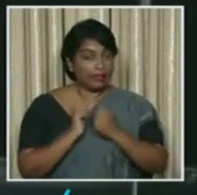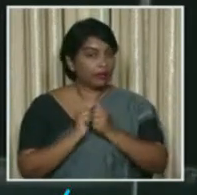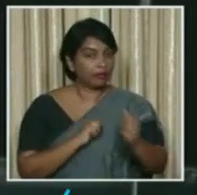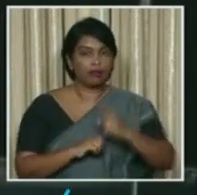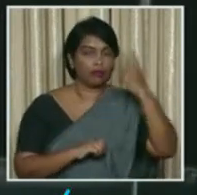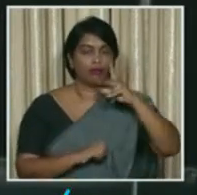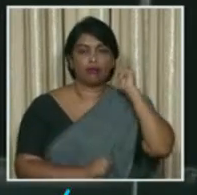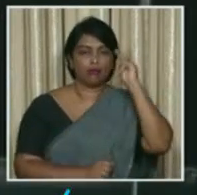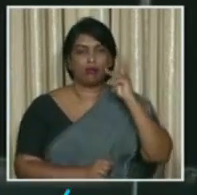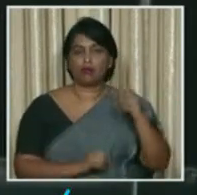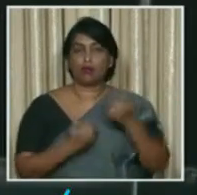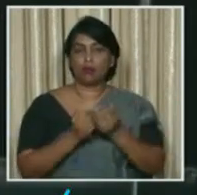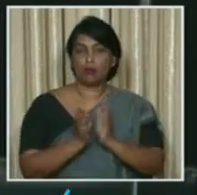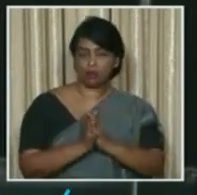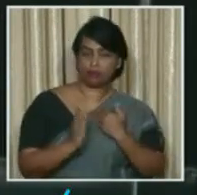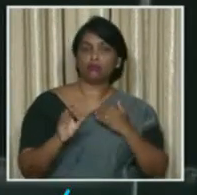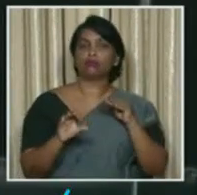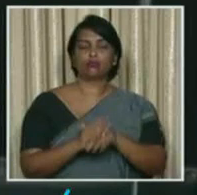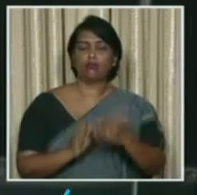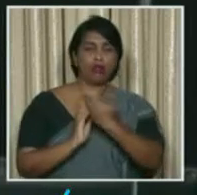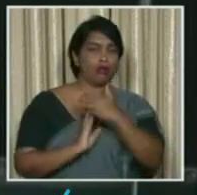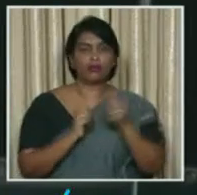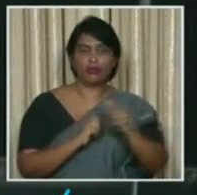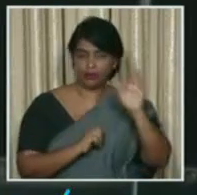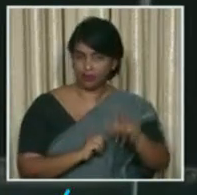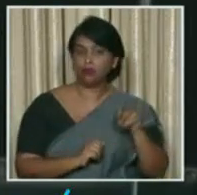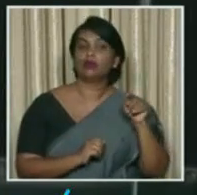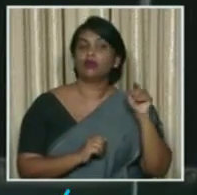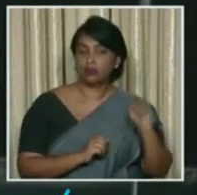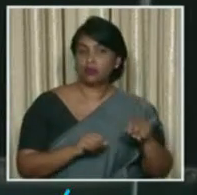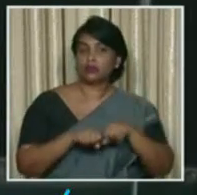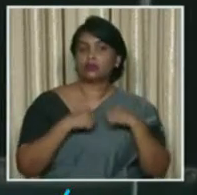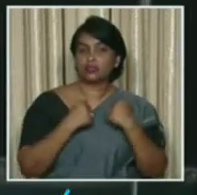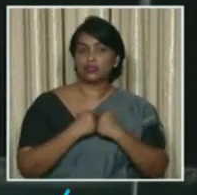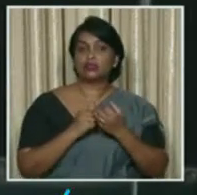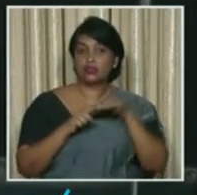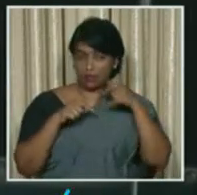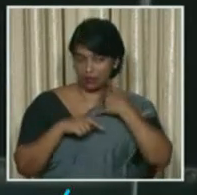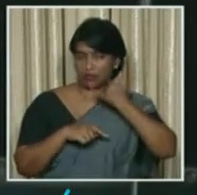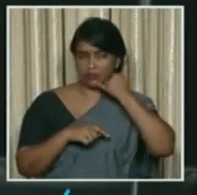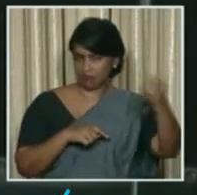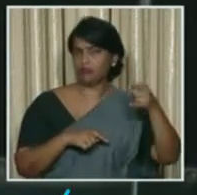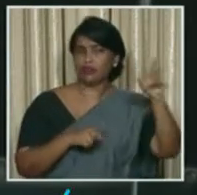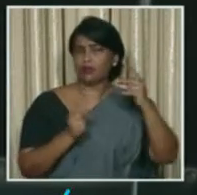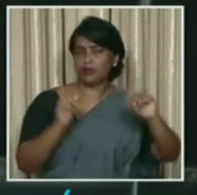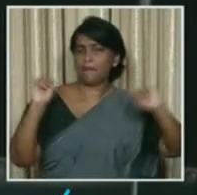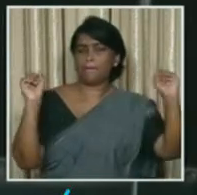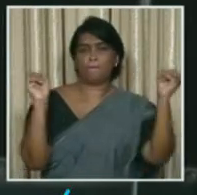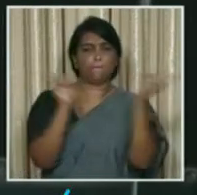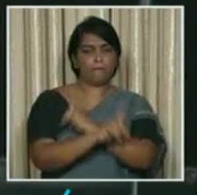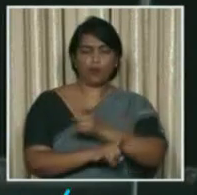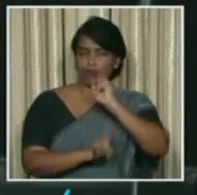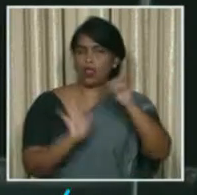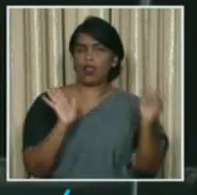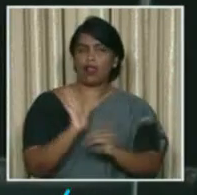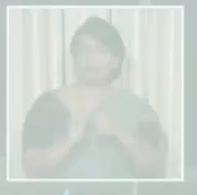සහකාර කළමනාකාරීවරයා තමුන්ව මැදිහත් වෙලා මේක ඉවත් කරන්න කටයුතු කරපු නිසා අදාළ සමාගමේ සභාපතිවරුන් මම දැන්නුවා වහාම ඔහු ස්ථාන මාරු කරන අනිවාර්ය නිවාඩු